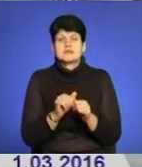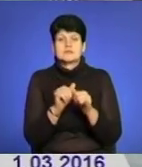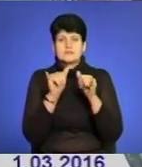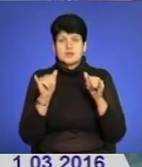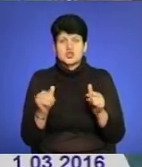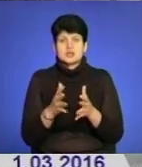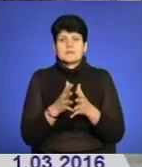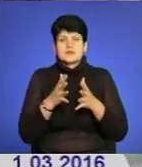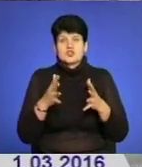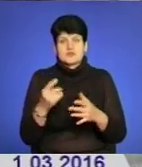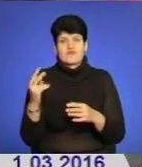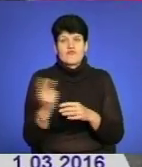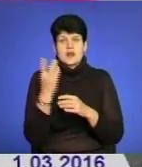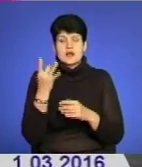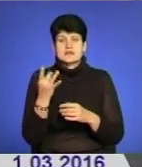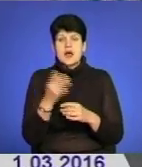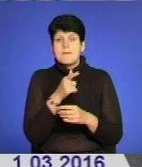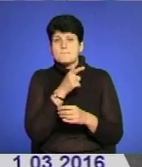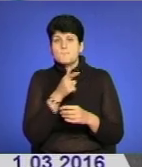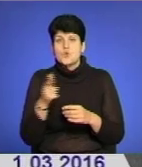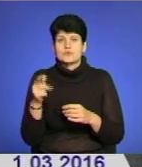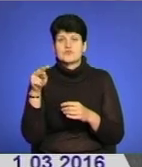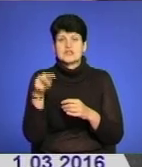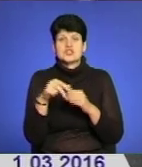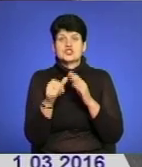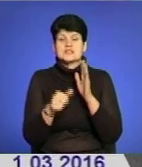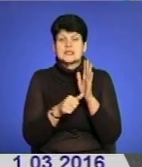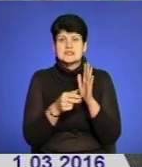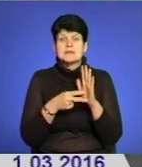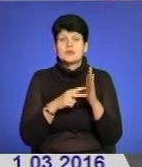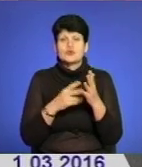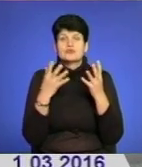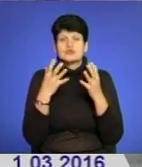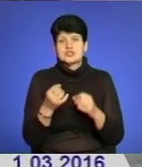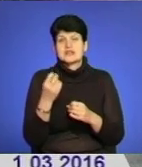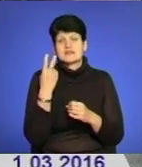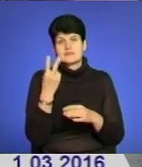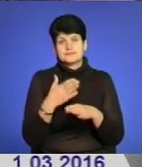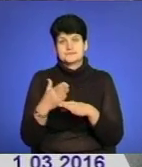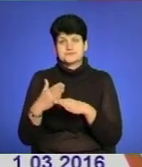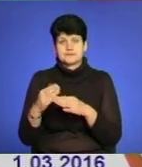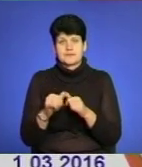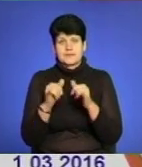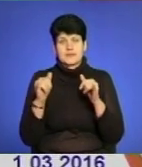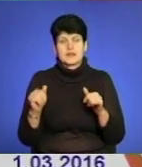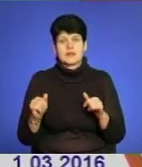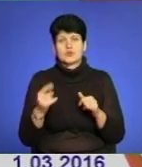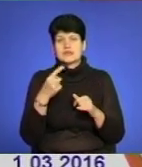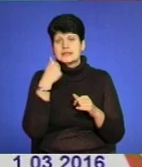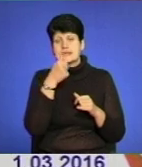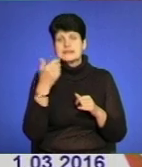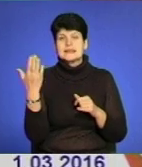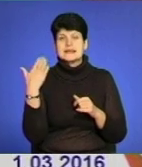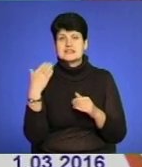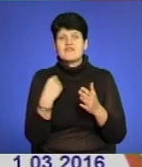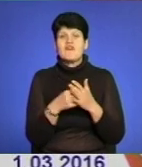більше, ніж удвічі. А протягом 2016-го заплановано ще 2 етапи підвищення. Рік тому назад